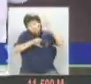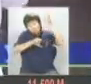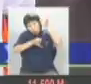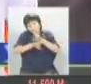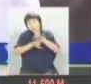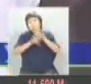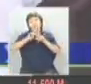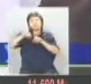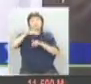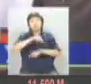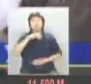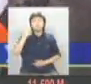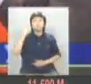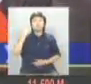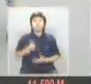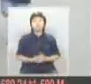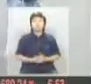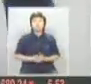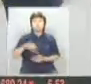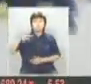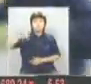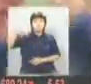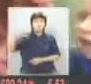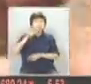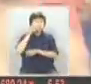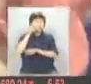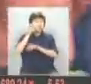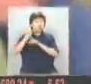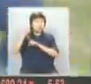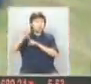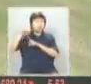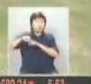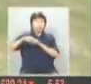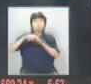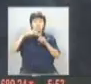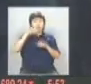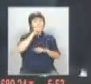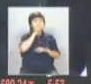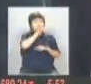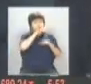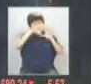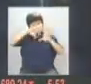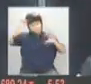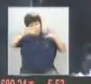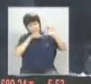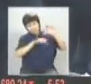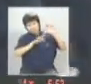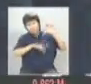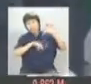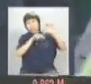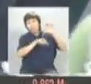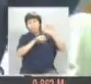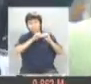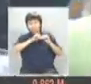และห่างจากเม Christchurch เมืองใหญ่อัดบ 2 ซึงตงอยบนเกะใต้ของ New Zealandไปทางตวออกเฉียงใต้ราว 10 กิโลเมร